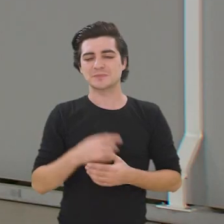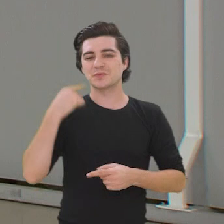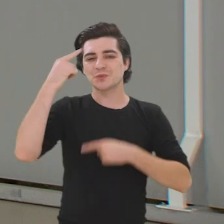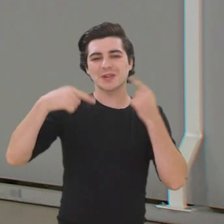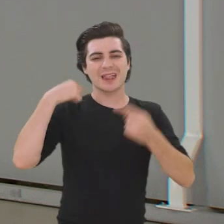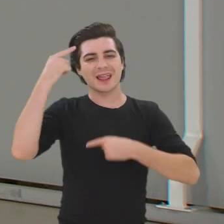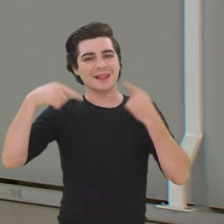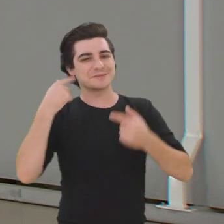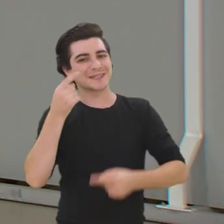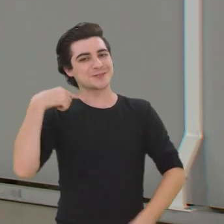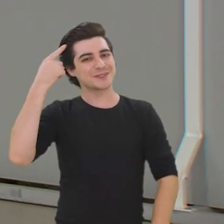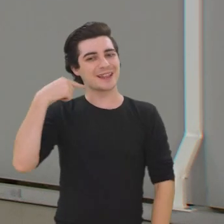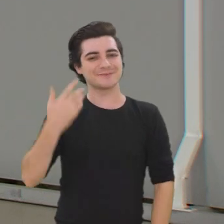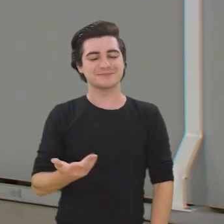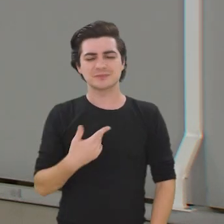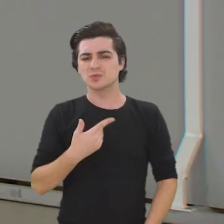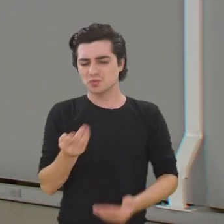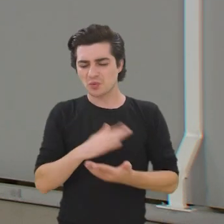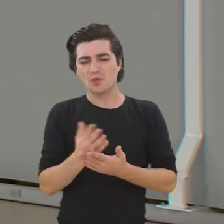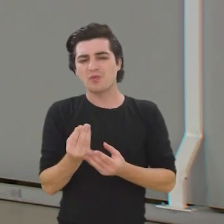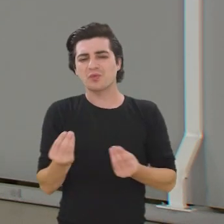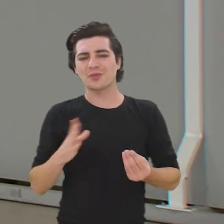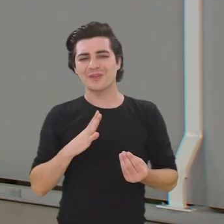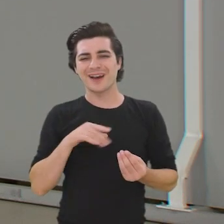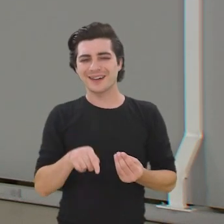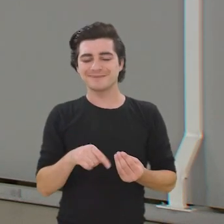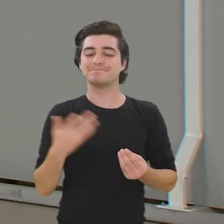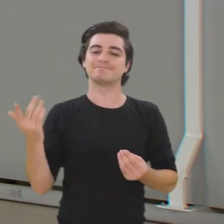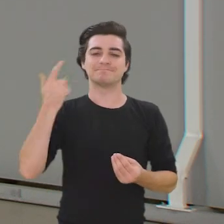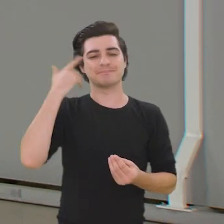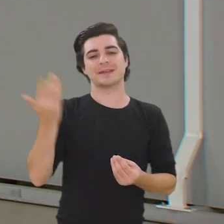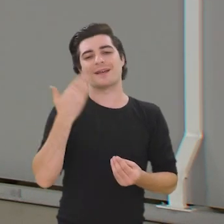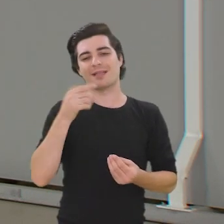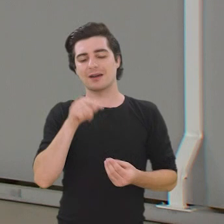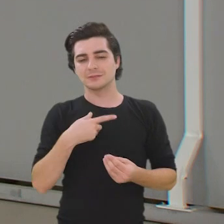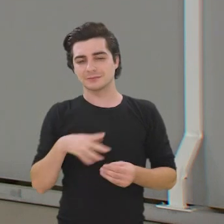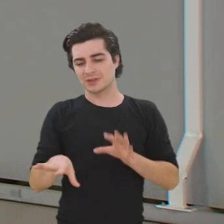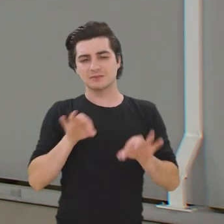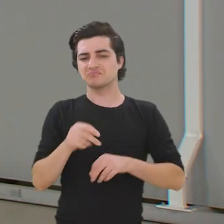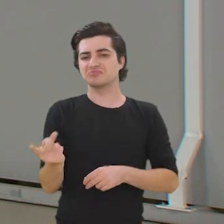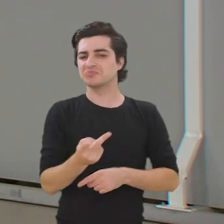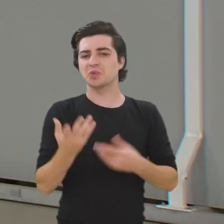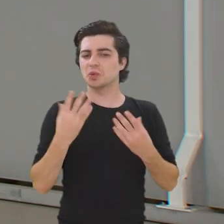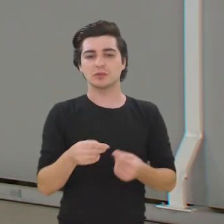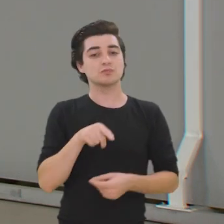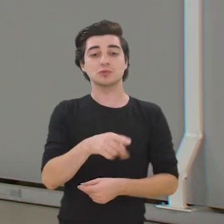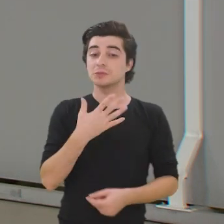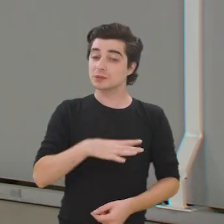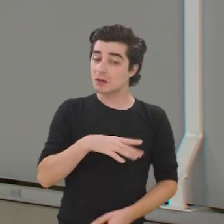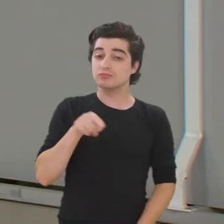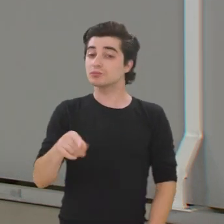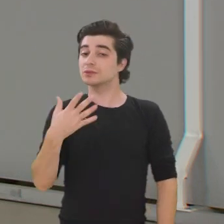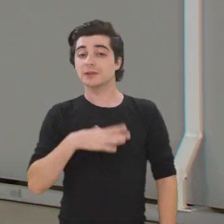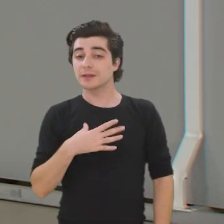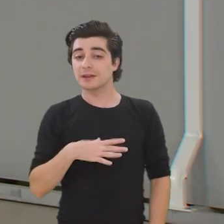Biraz düşünelim. Birçok görsel var elimde. Mesela buradan seçim yapabiliriz. Bunu mu istersin,